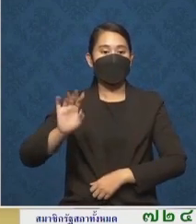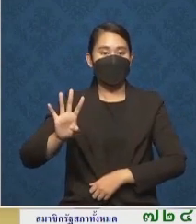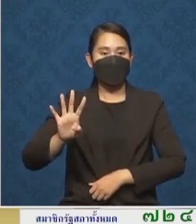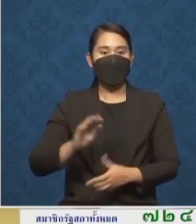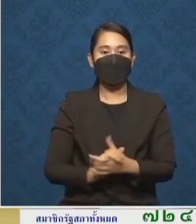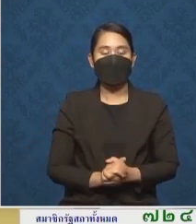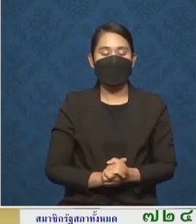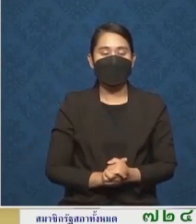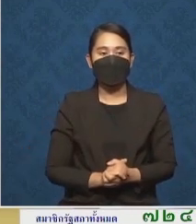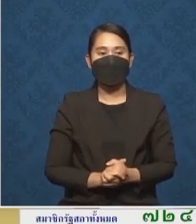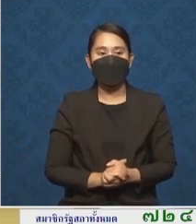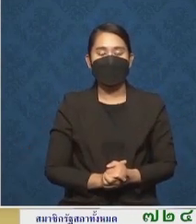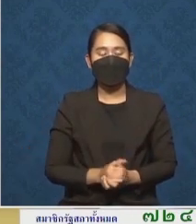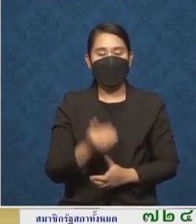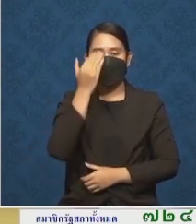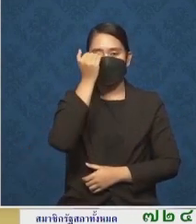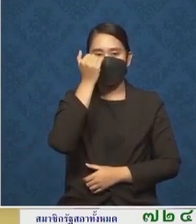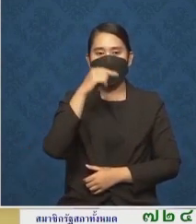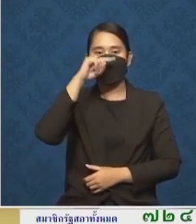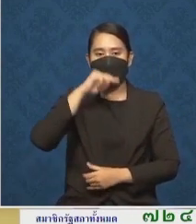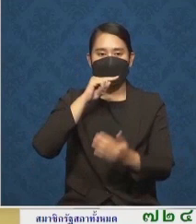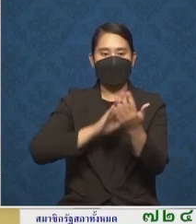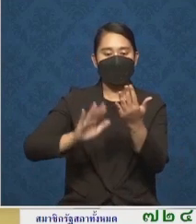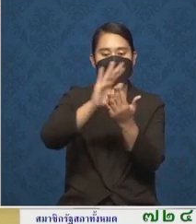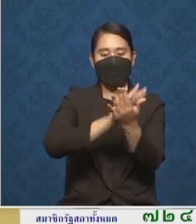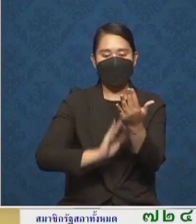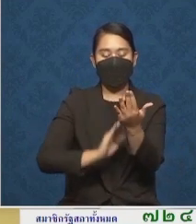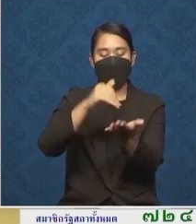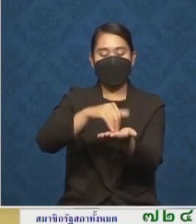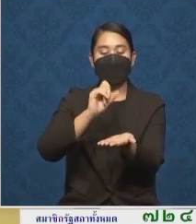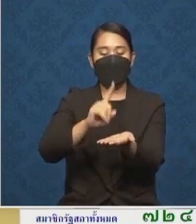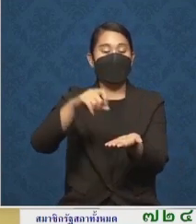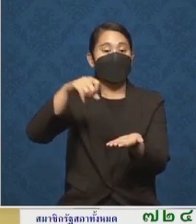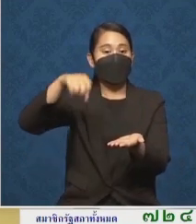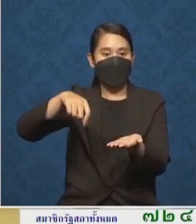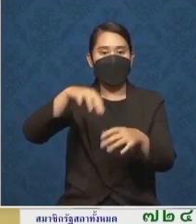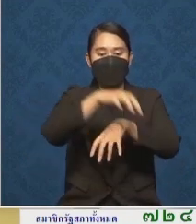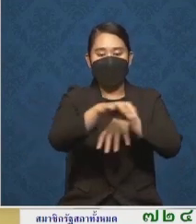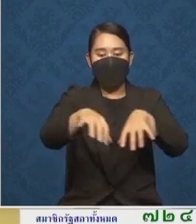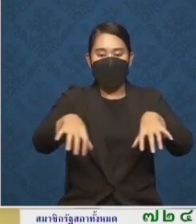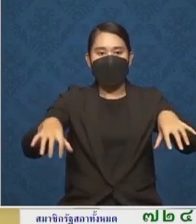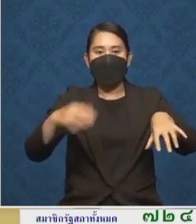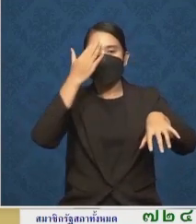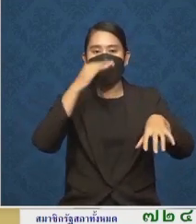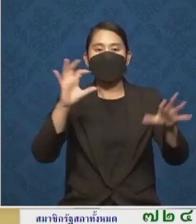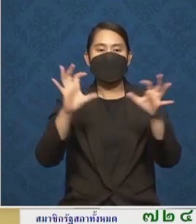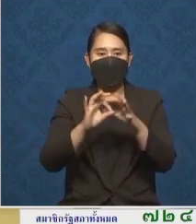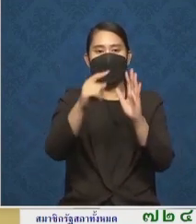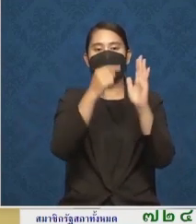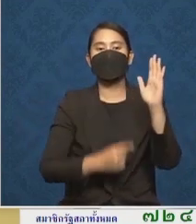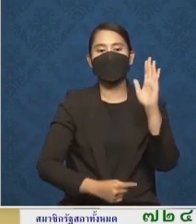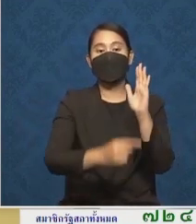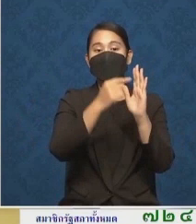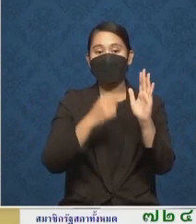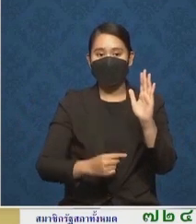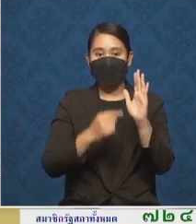เทศไยทำไมประเทศไทยถมีศิส้มมากกว่าเพระว่าภูมิสศัยของเราดีกว่า